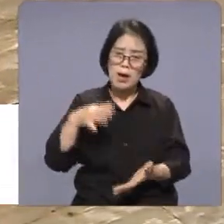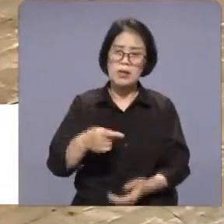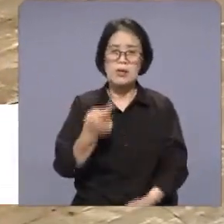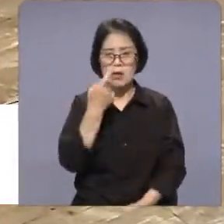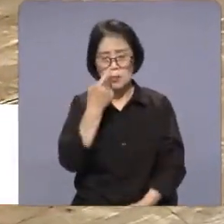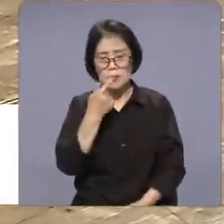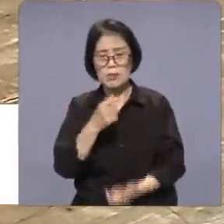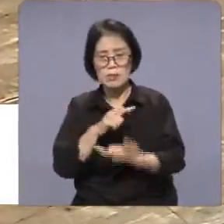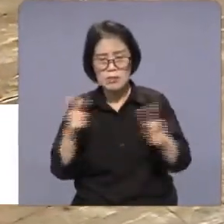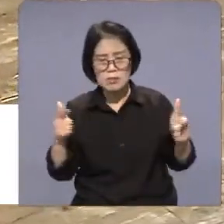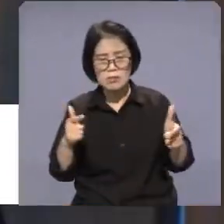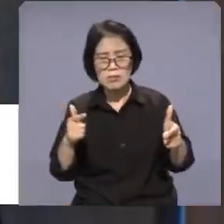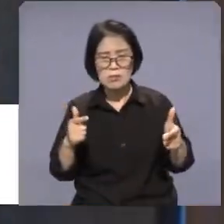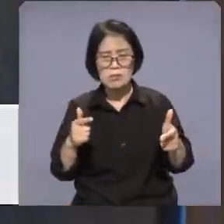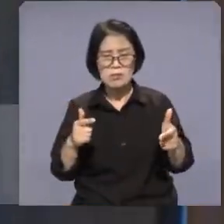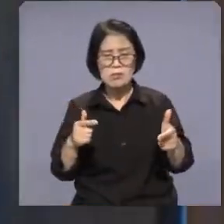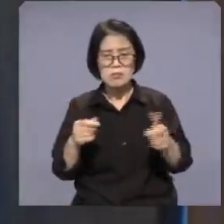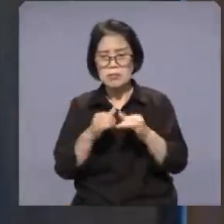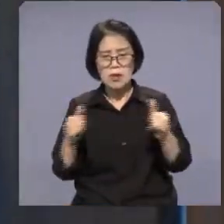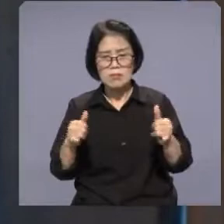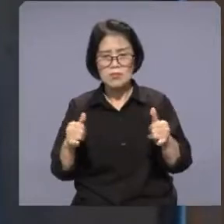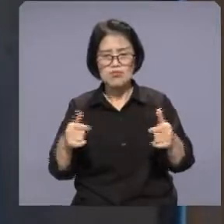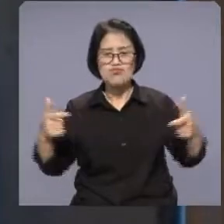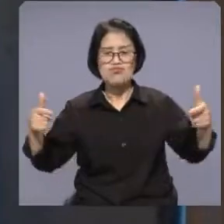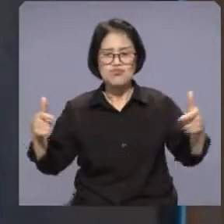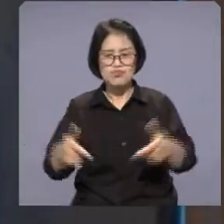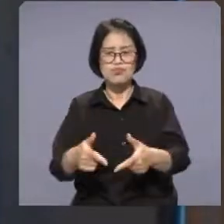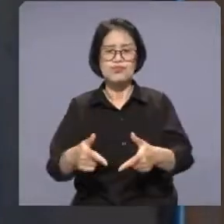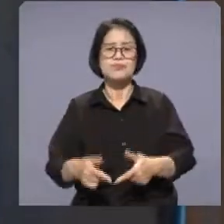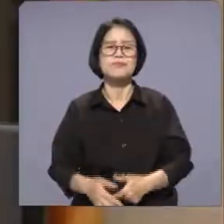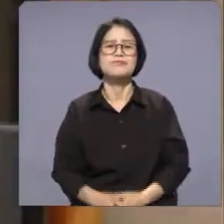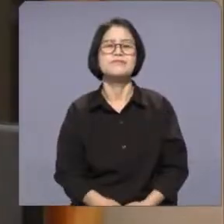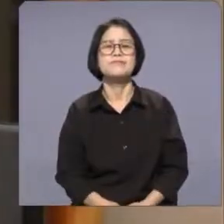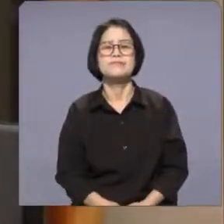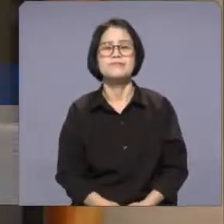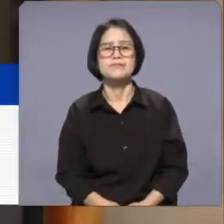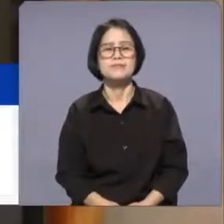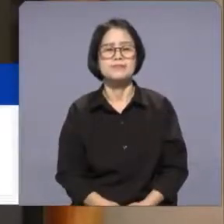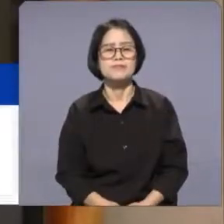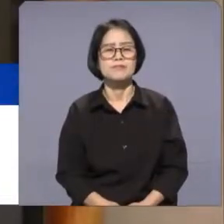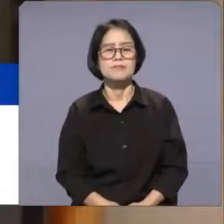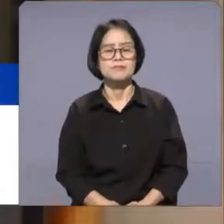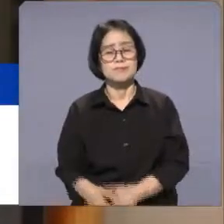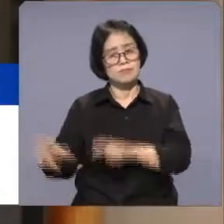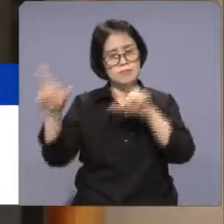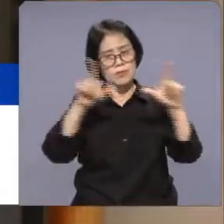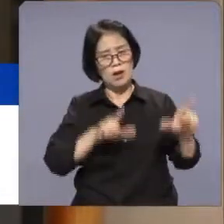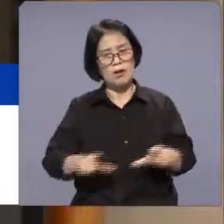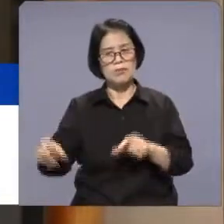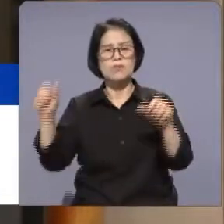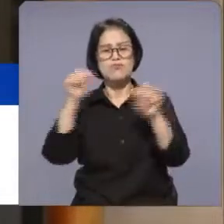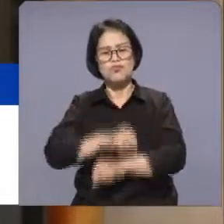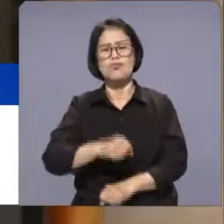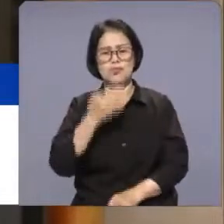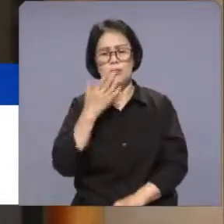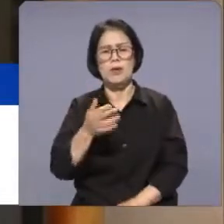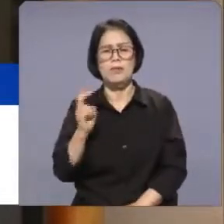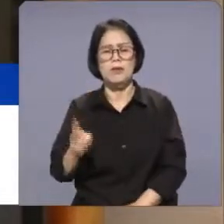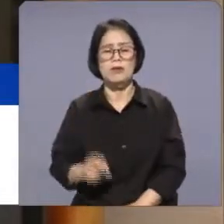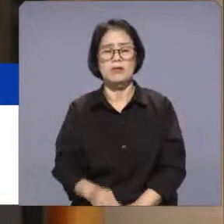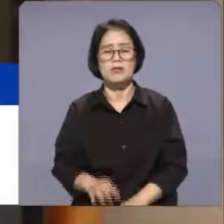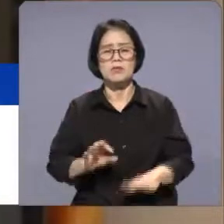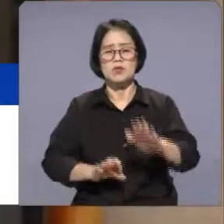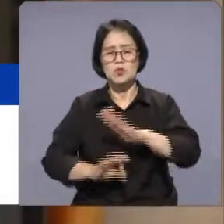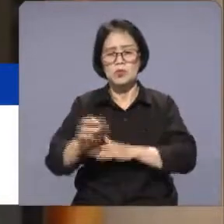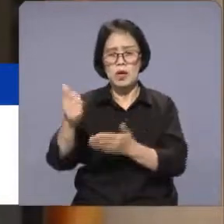등 간식을 즐기는 발길도 연달아 끊겼을 니다 삶이 무너질 수도 있겠다 지금은 아침 내